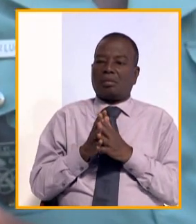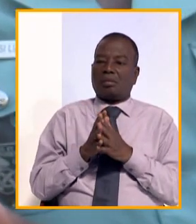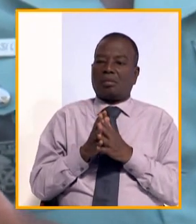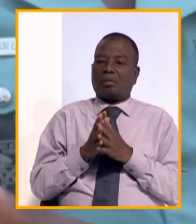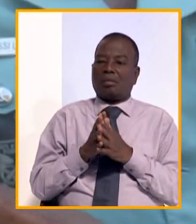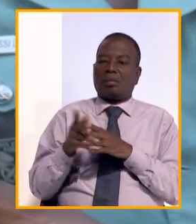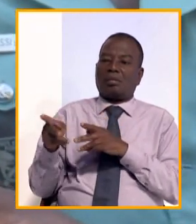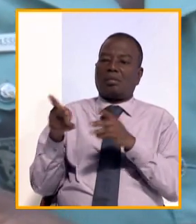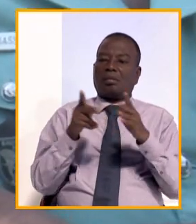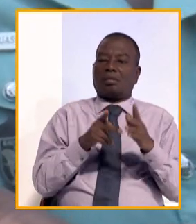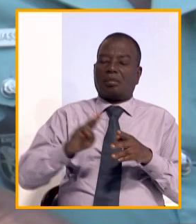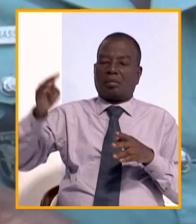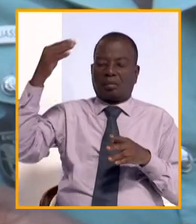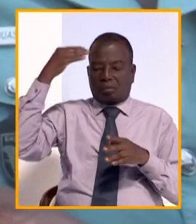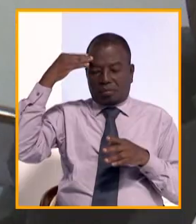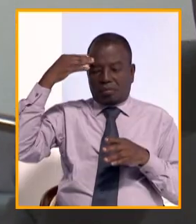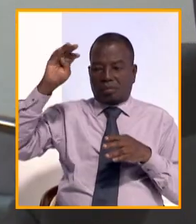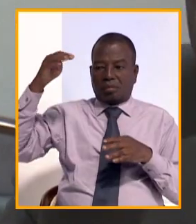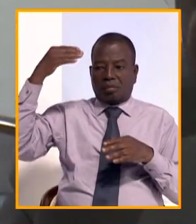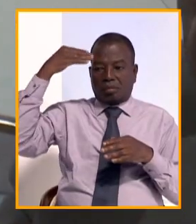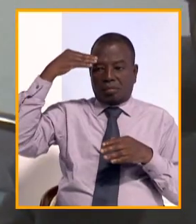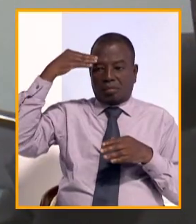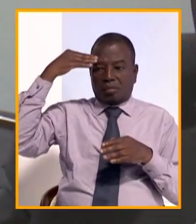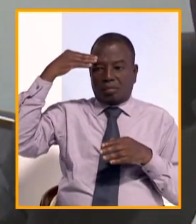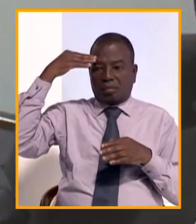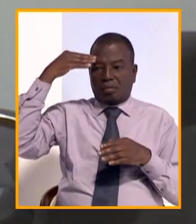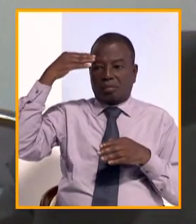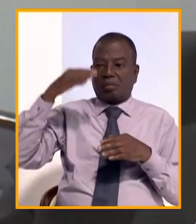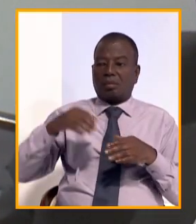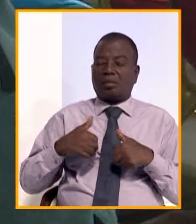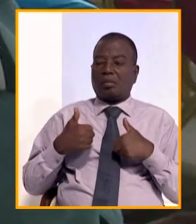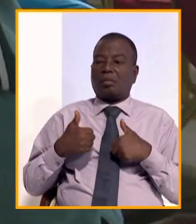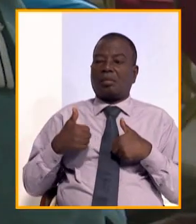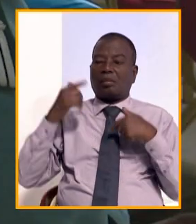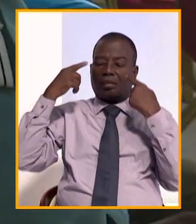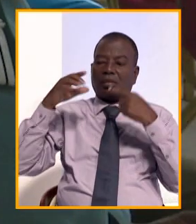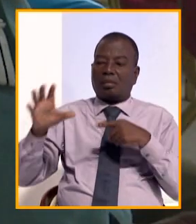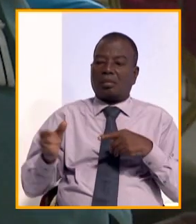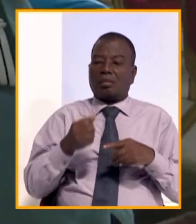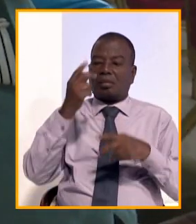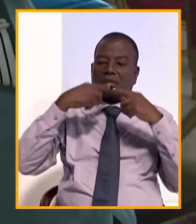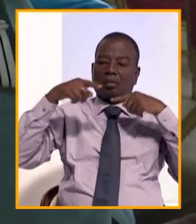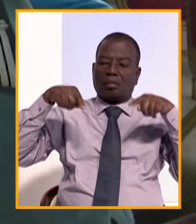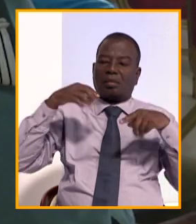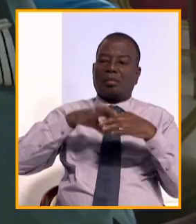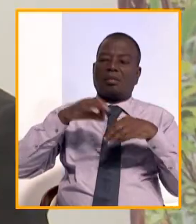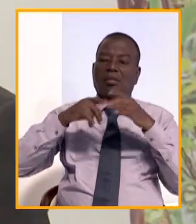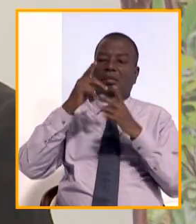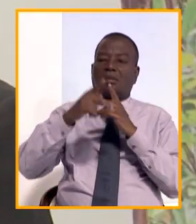Selon le représentant du ministre Laurent Tchagba à cet atelier, toutes les inquiétudes seront prises en compte pour la réussite de ce